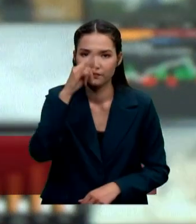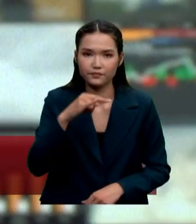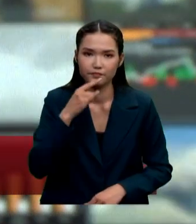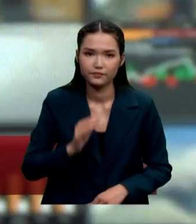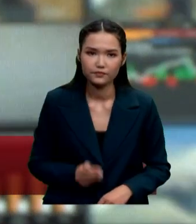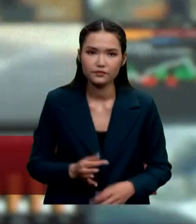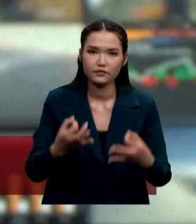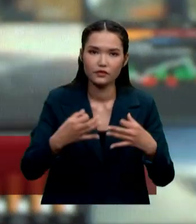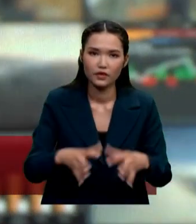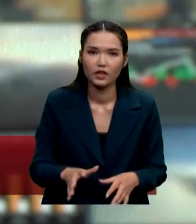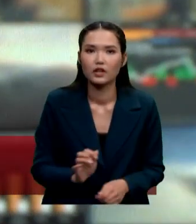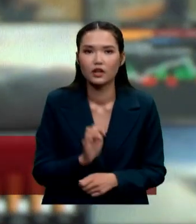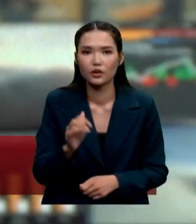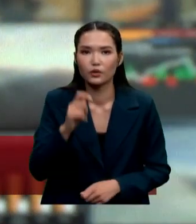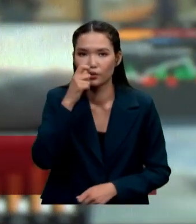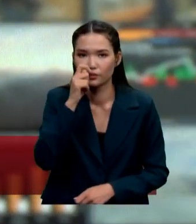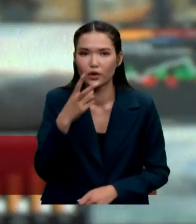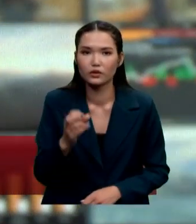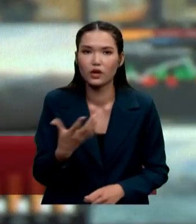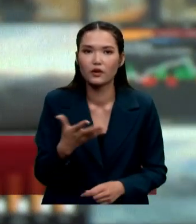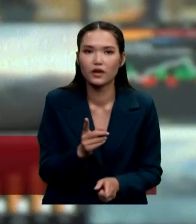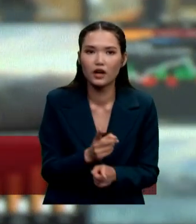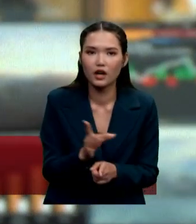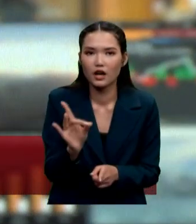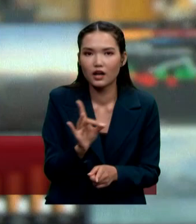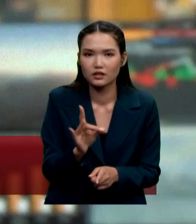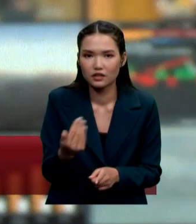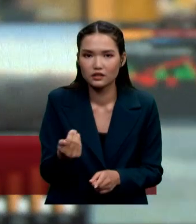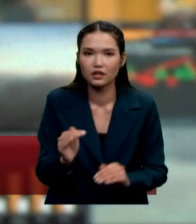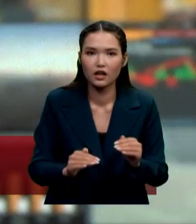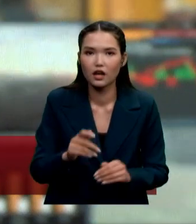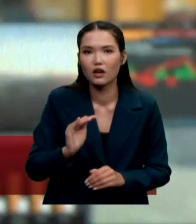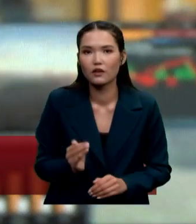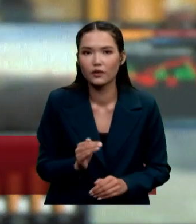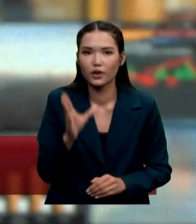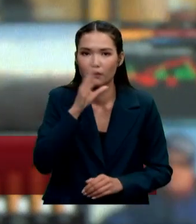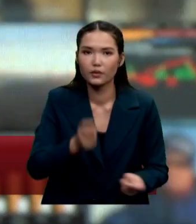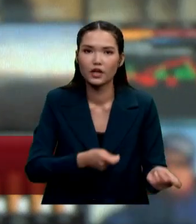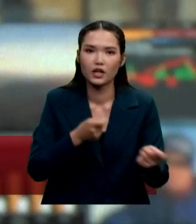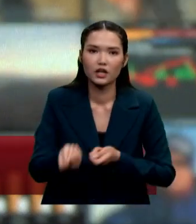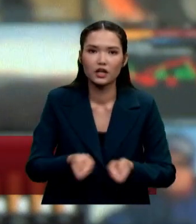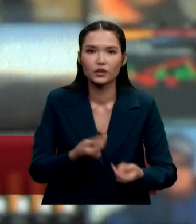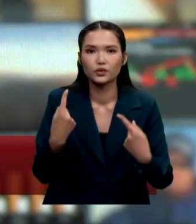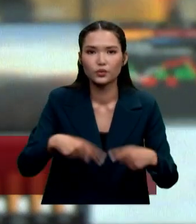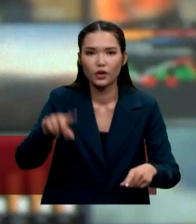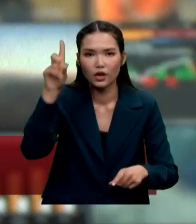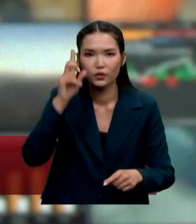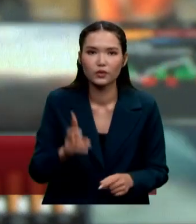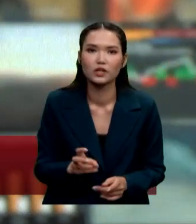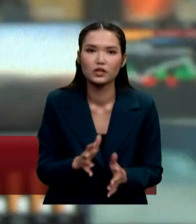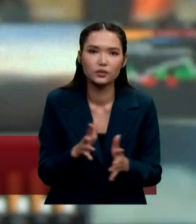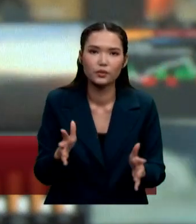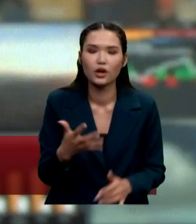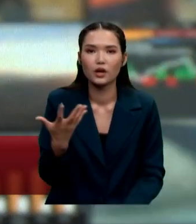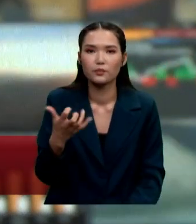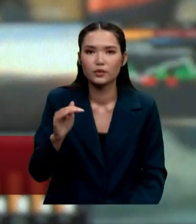Казахстанским фермерам разрешили экспортировать лук, но в ограниченных объемах. Один фермер может вывести на рынки других государств не более